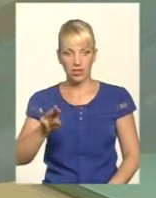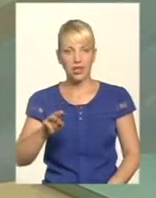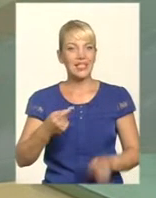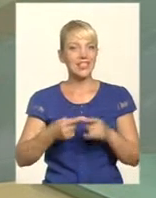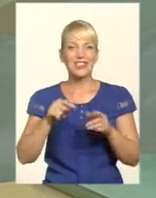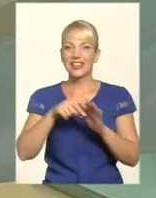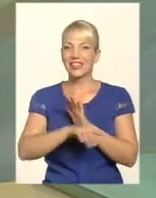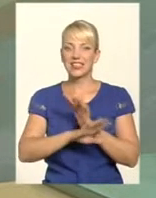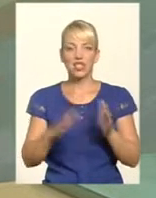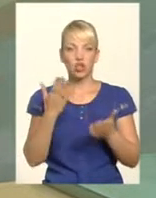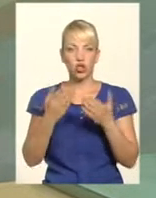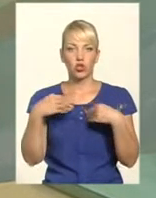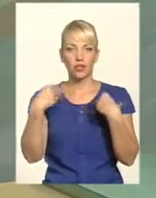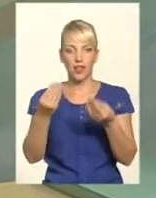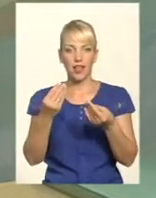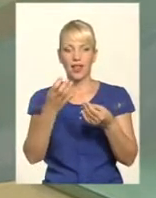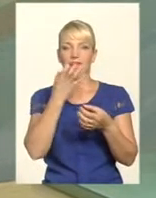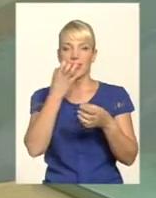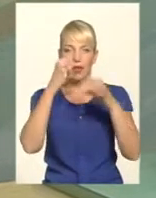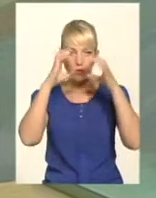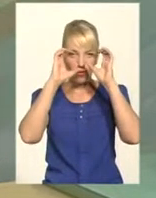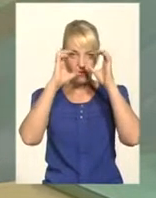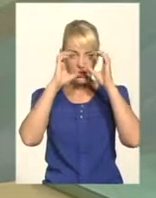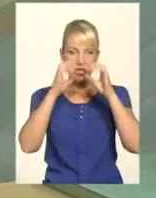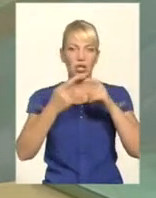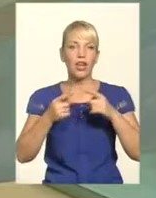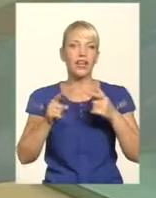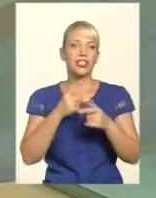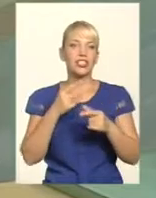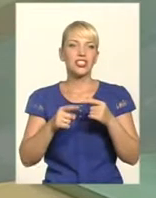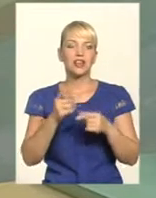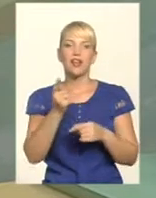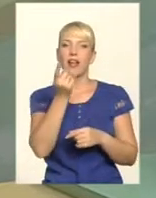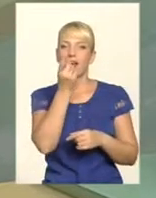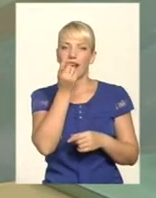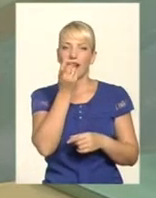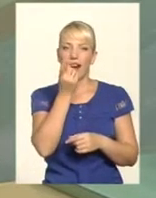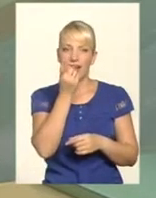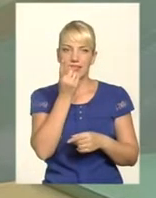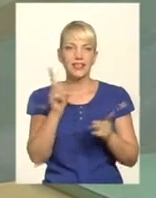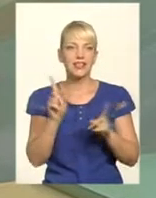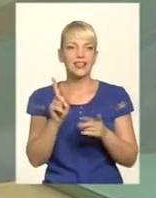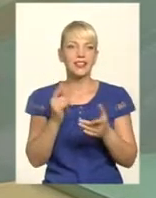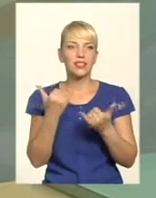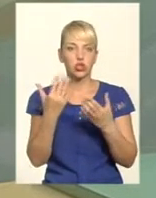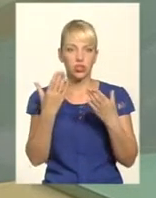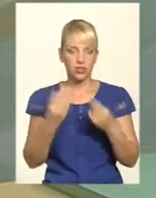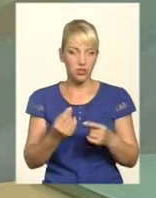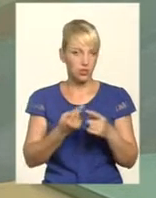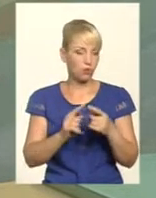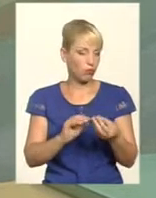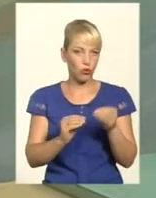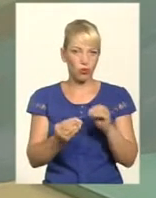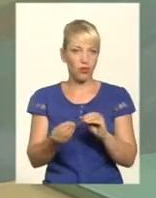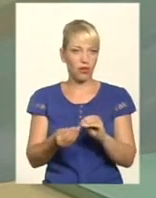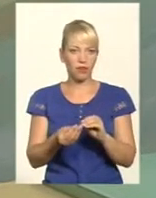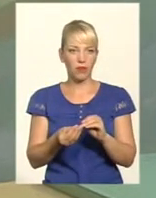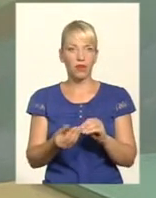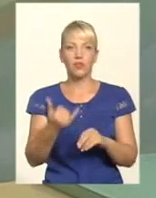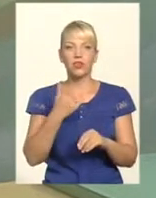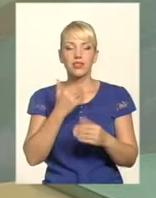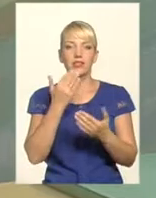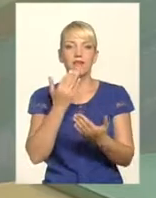дали тепловізор як засіб, чи ті самі рації, які сьогодні на сьогоднішній день, це також проблема. І до нас